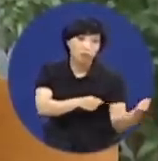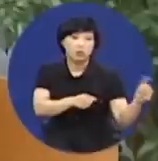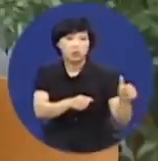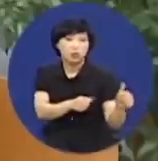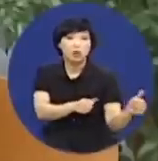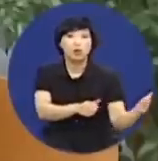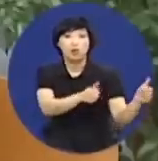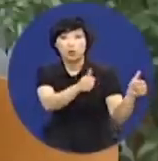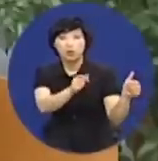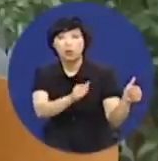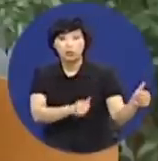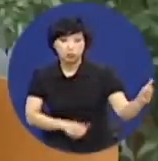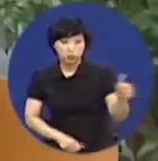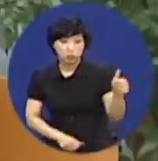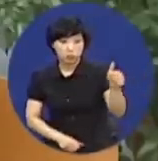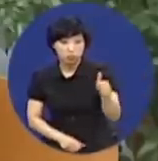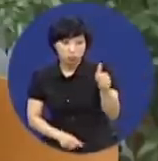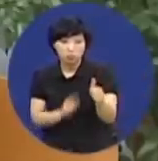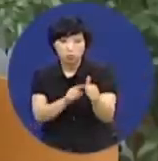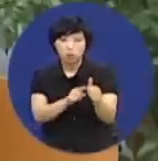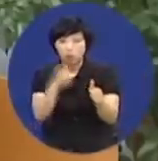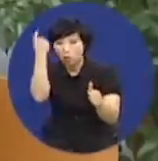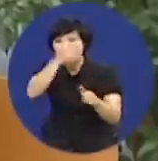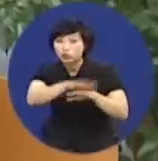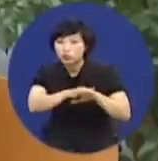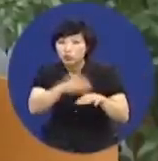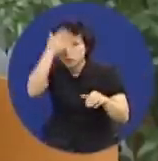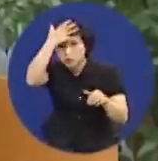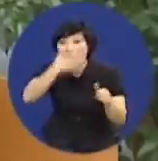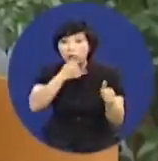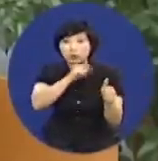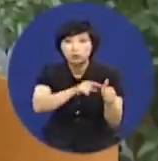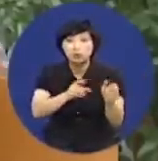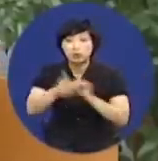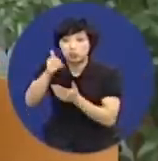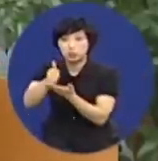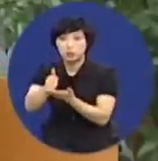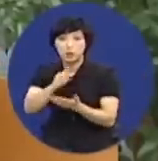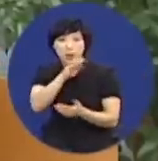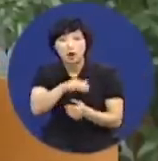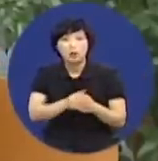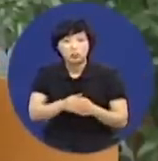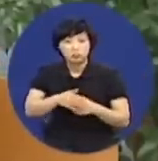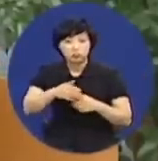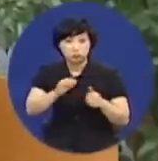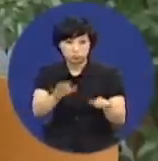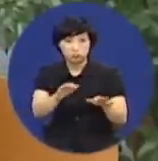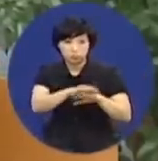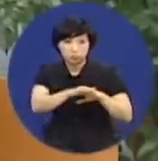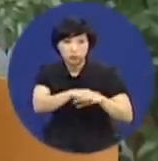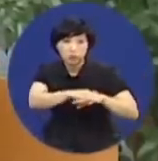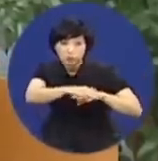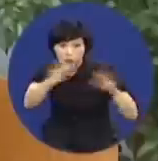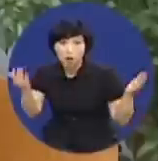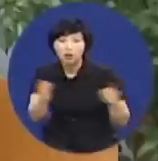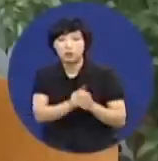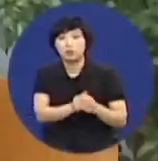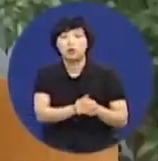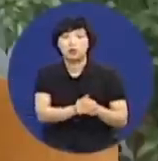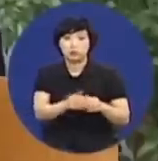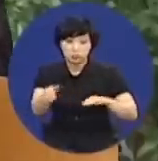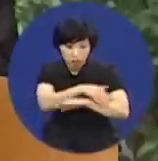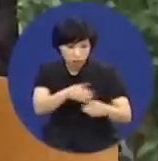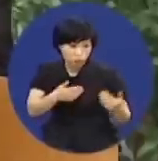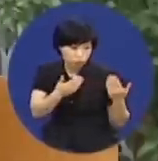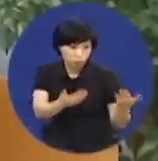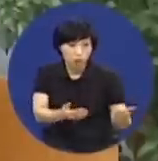て、顔は布切れで包まれていったんです。イエス様はほどいてやって帰らせな